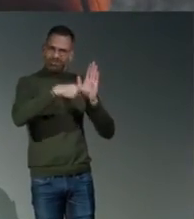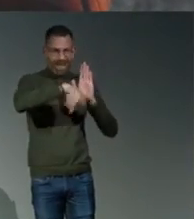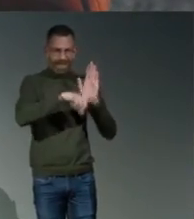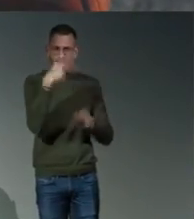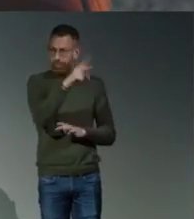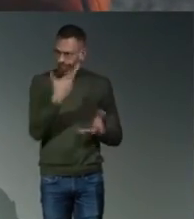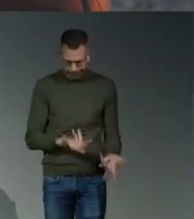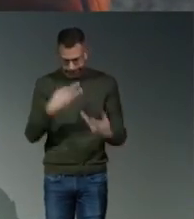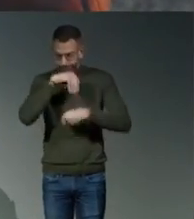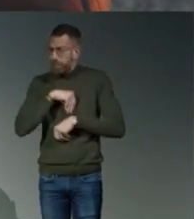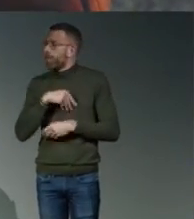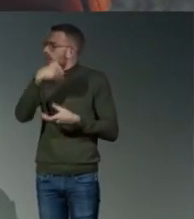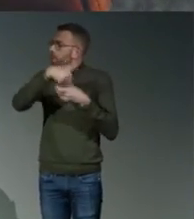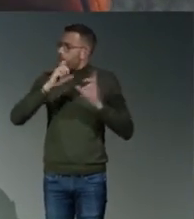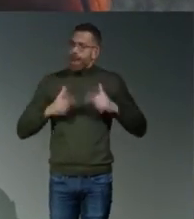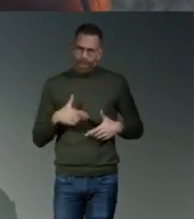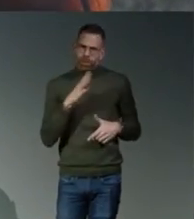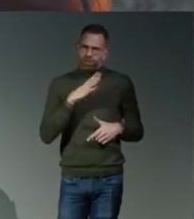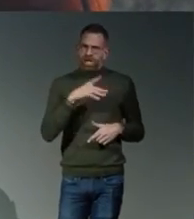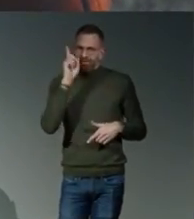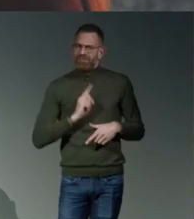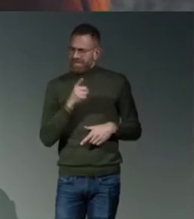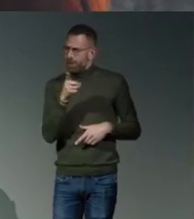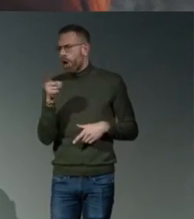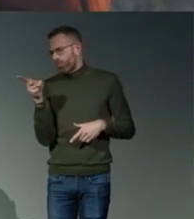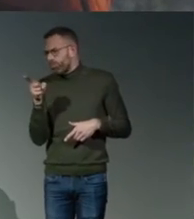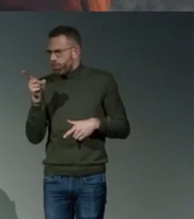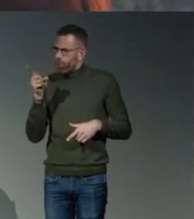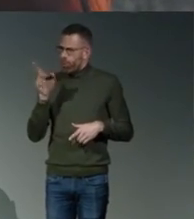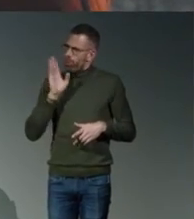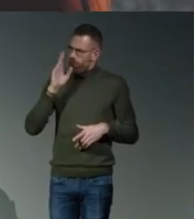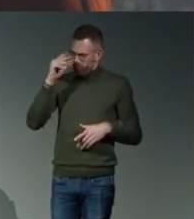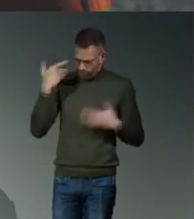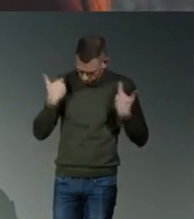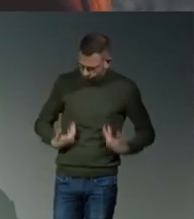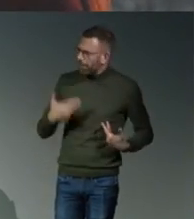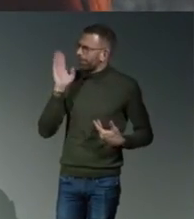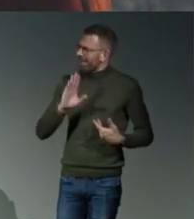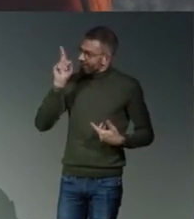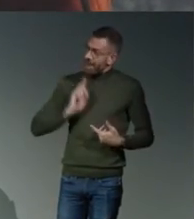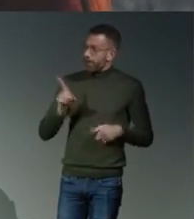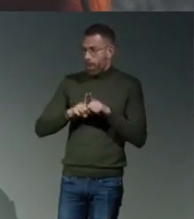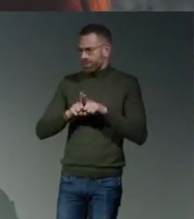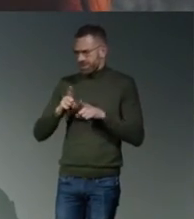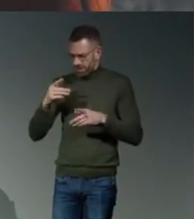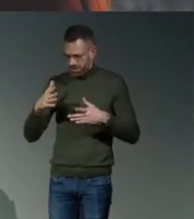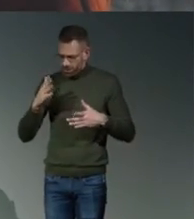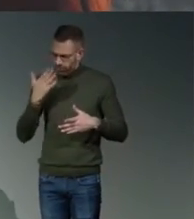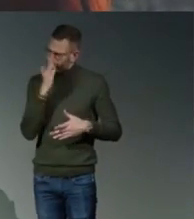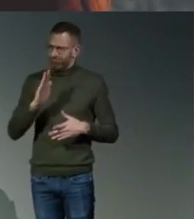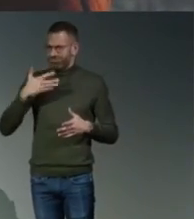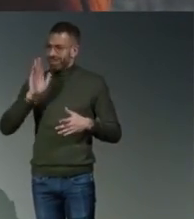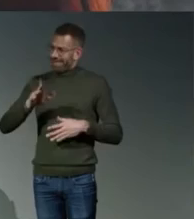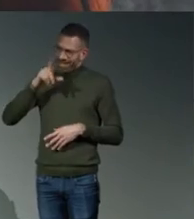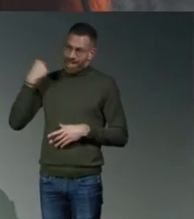les filles, bon, il y a quelques filles féminines, mais il y a aussi des filles très masculines qui se fondent un peu dans la masse. Et donc, je ne sais pas quoi